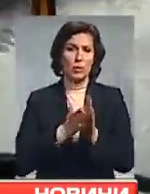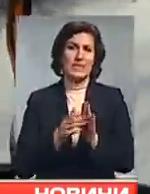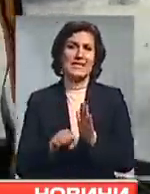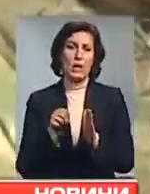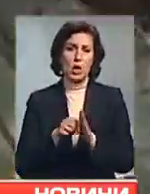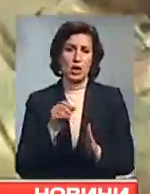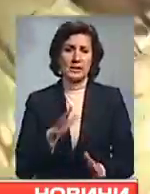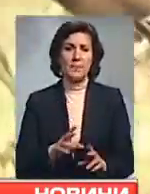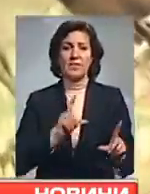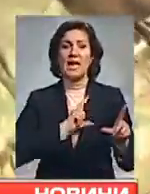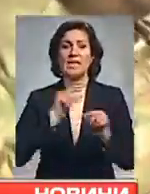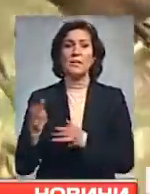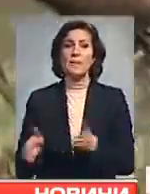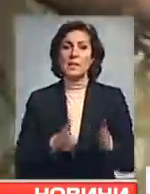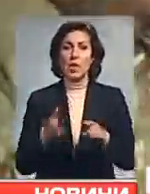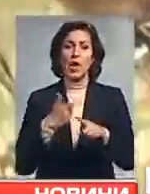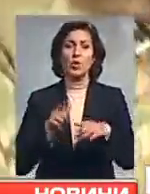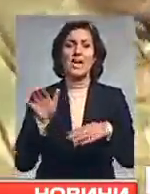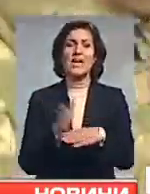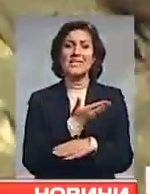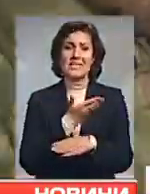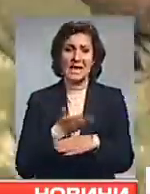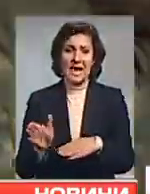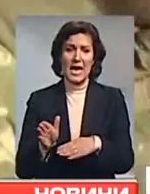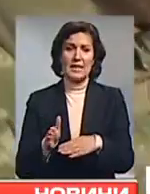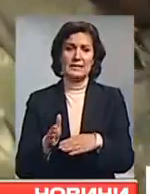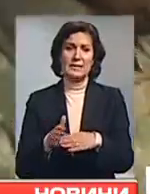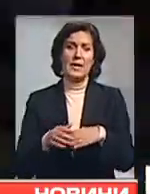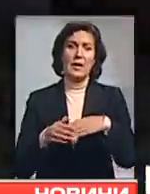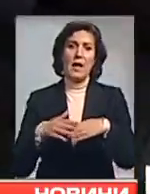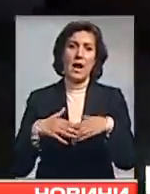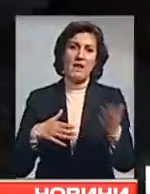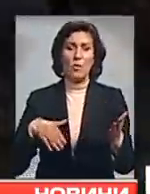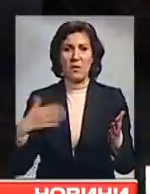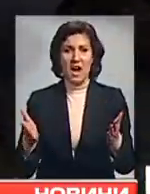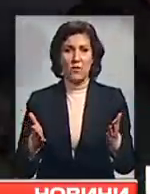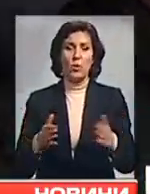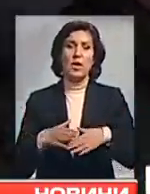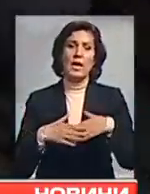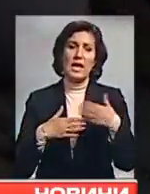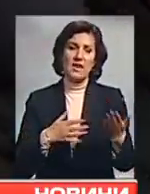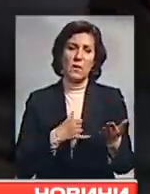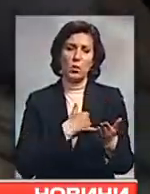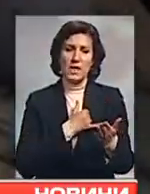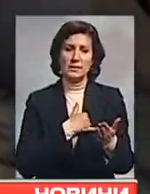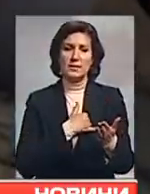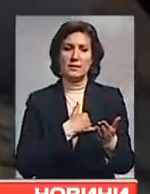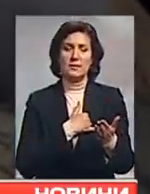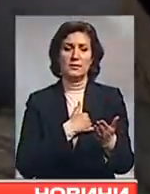терористів. Ми їдемо зараз по дорозі, яка розділяє лівою стороною і правою. Лівою руку будуть у нас,